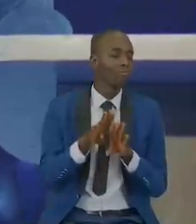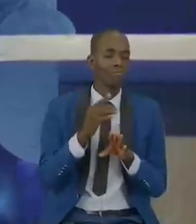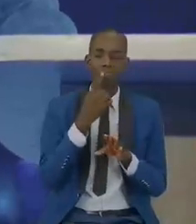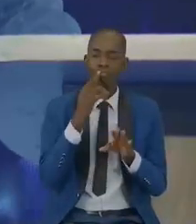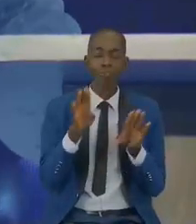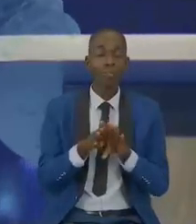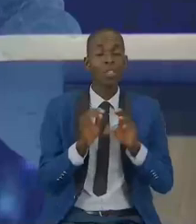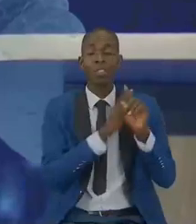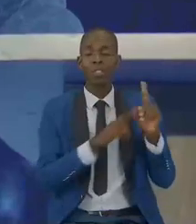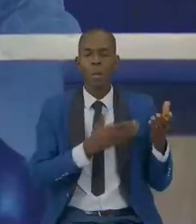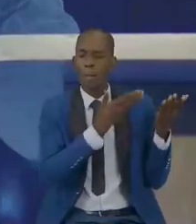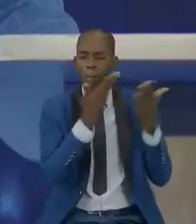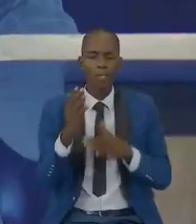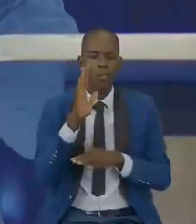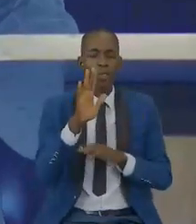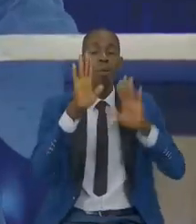et muets,